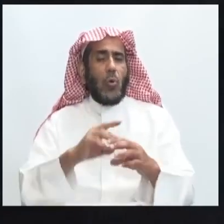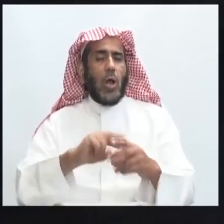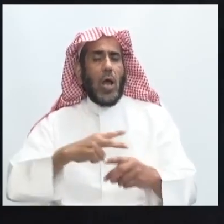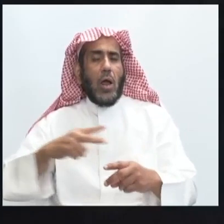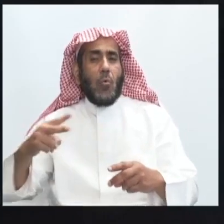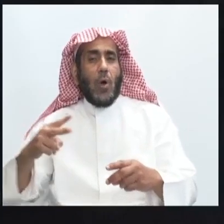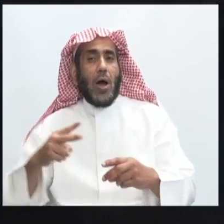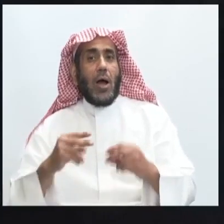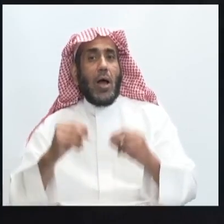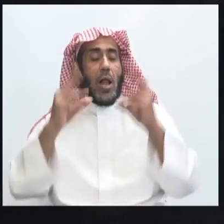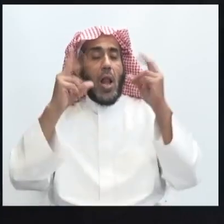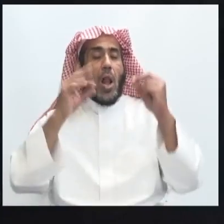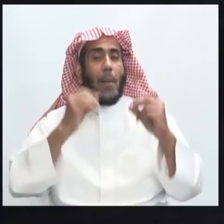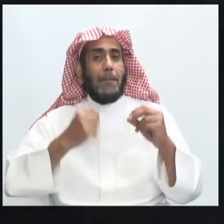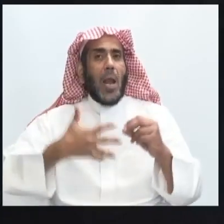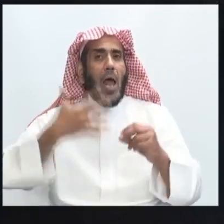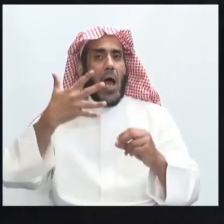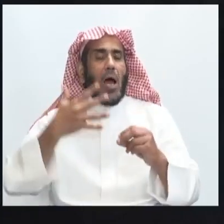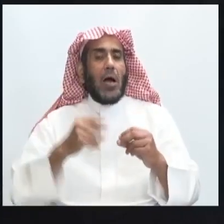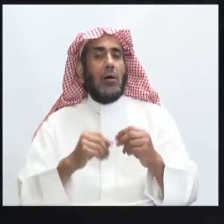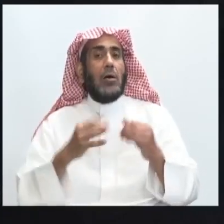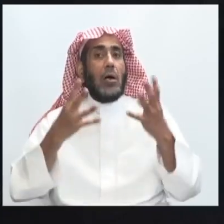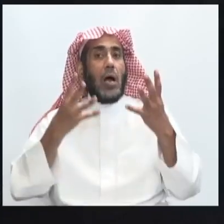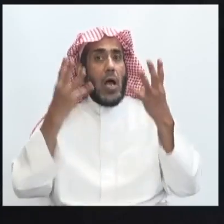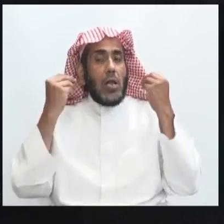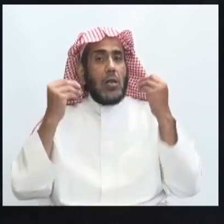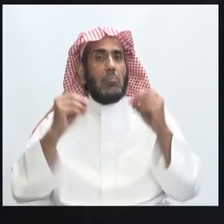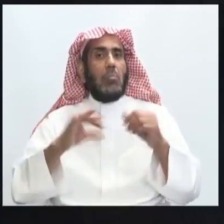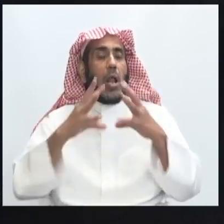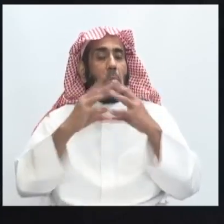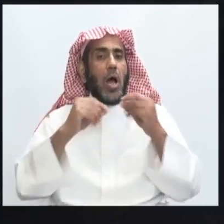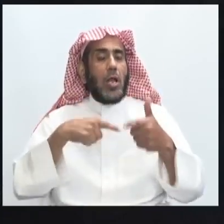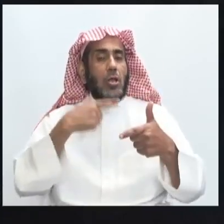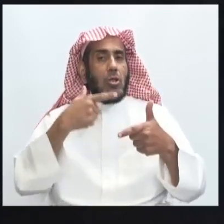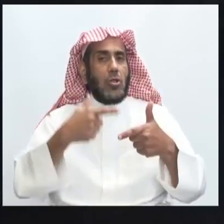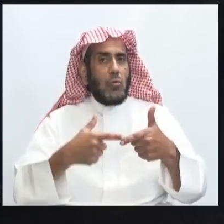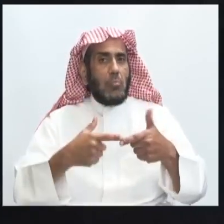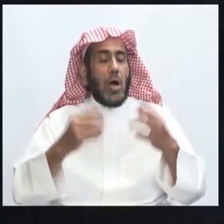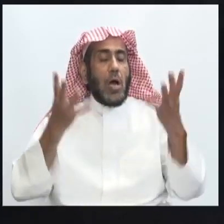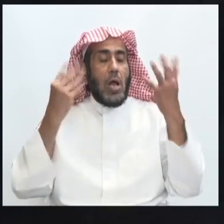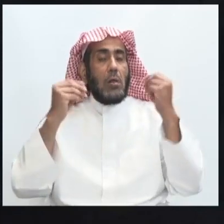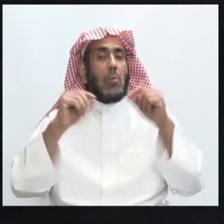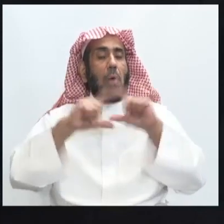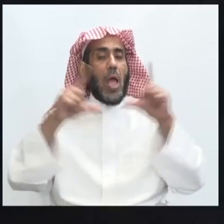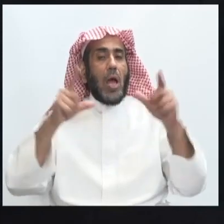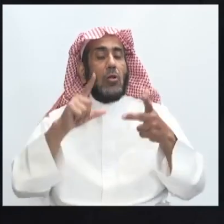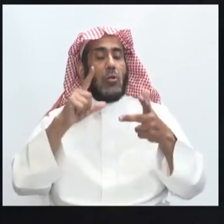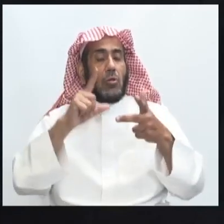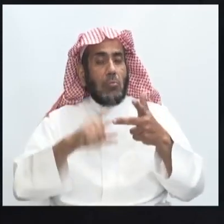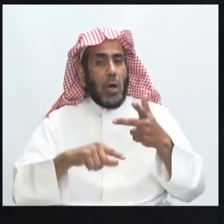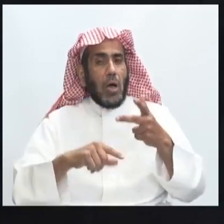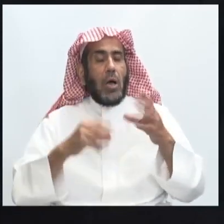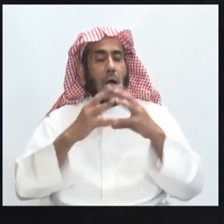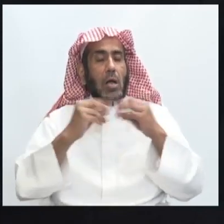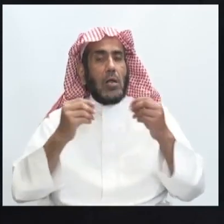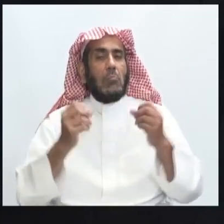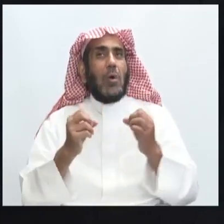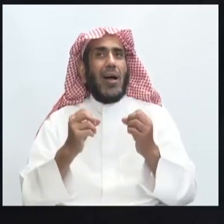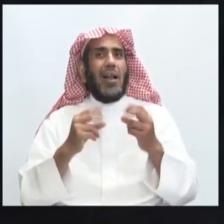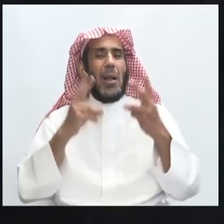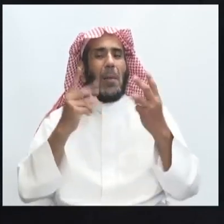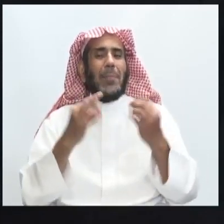البلاغه علم المعاني بدانا به ثم سناخذ باذن الله علم البيان ثم علم البديل على ذلك ناخذ